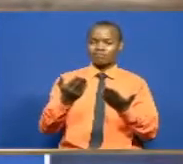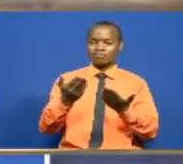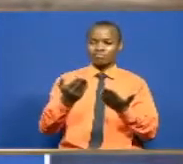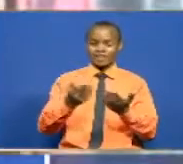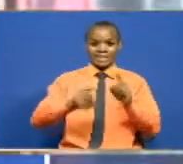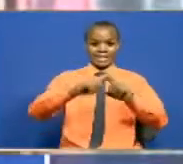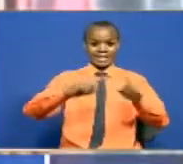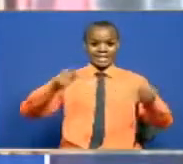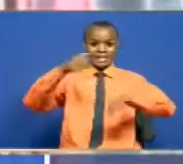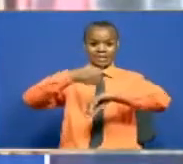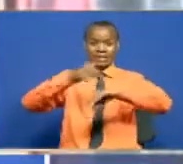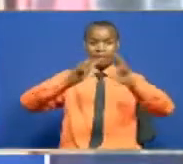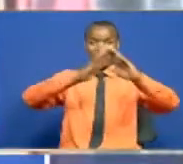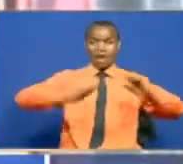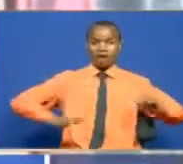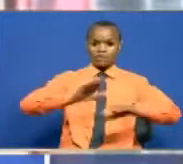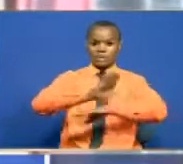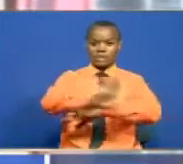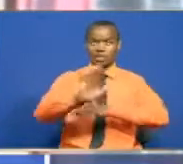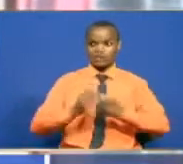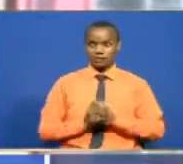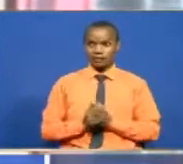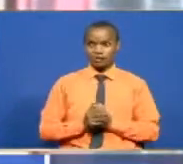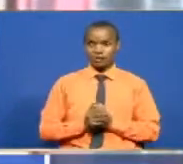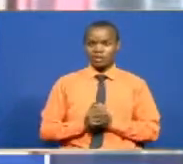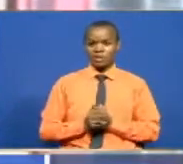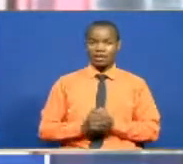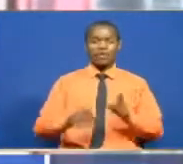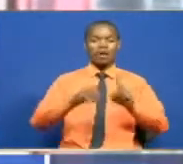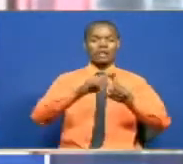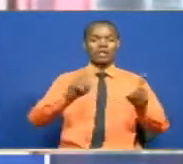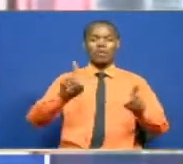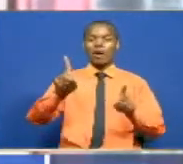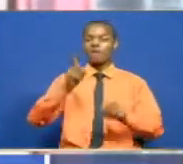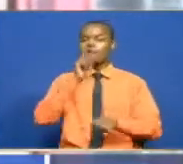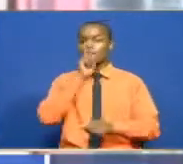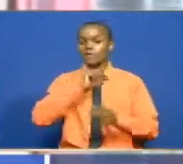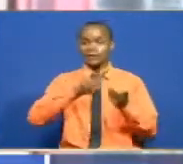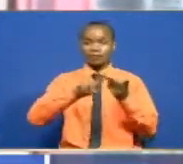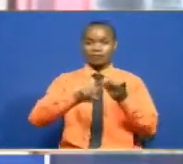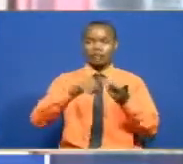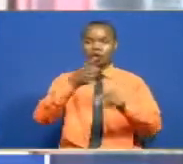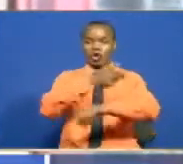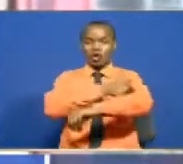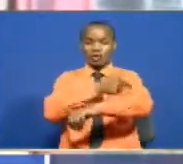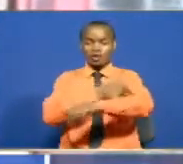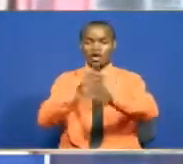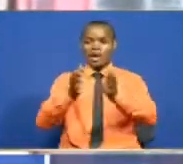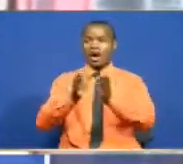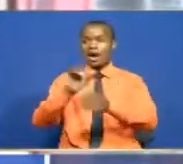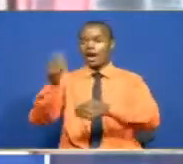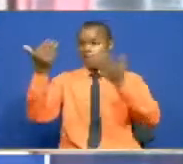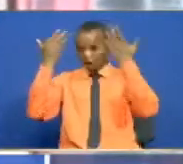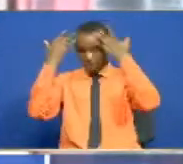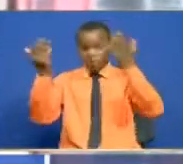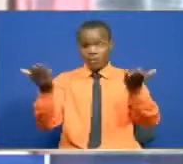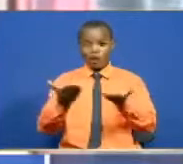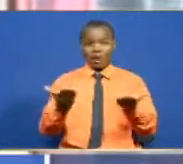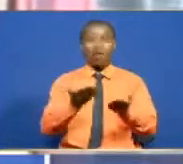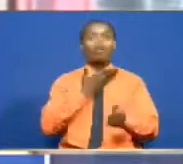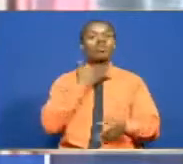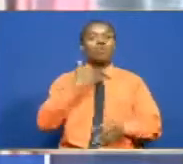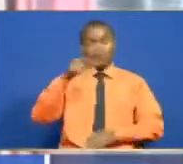nyumbani kwake. Daiwa ameua, mwingine kwa hospitali na mwingine apatikani. Tungeomba hii serikali tusaidie Ramana.